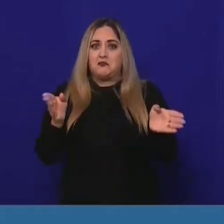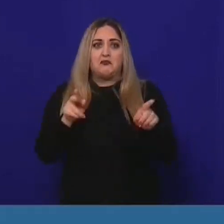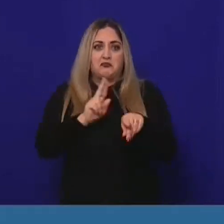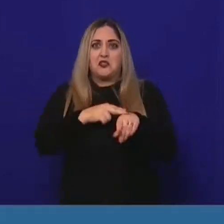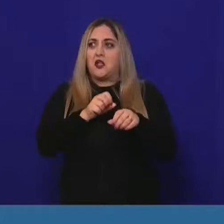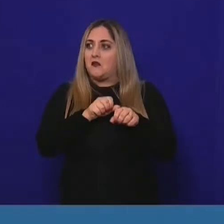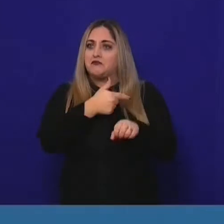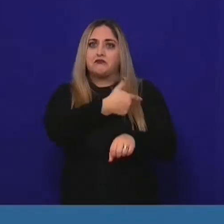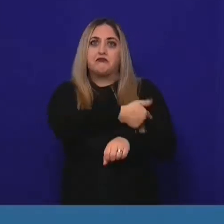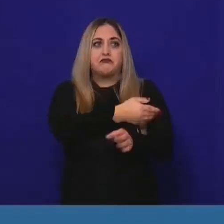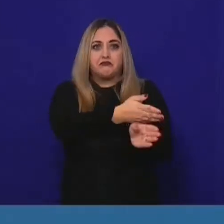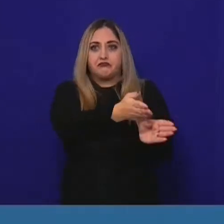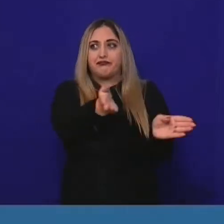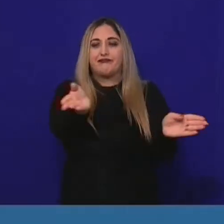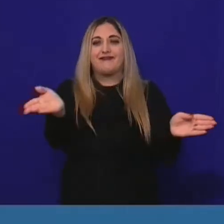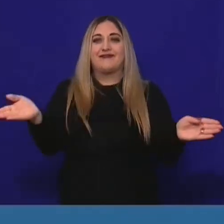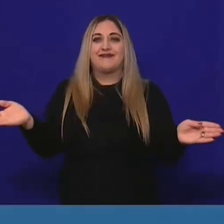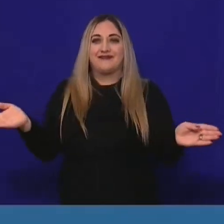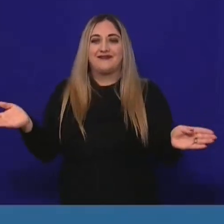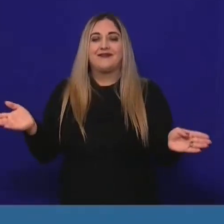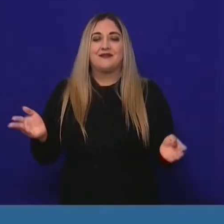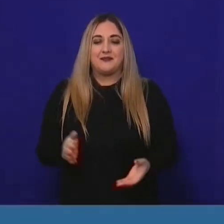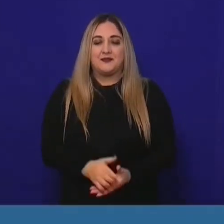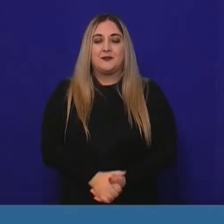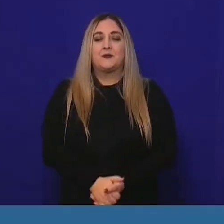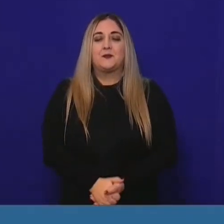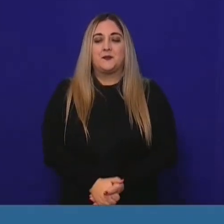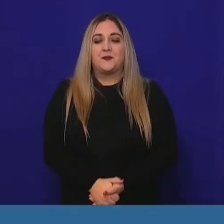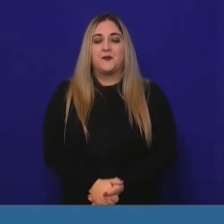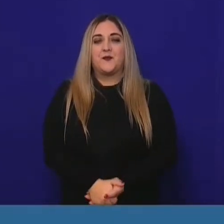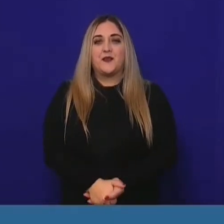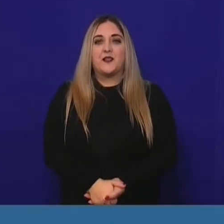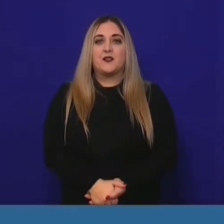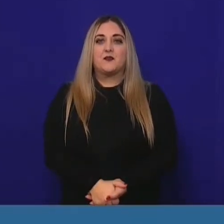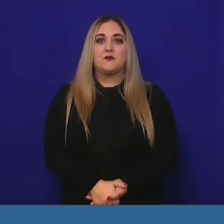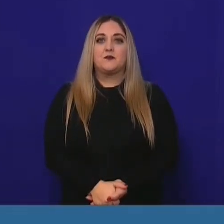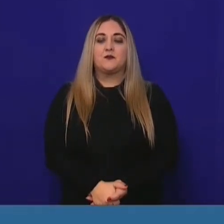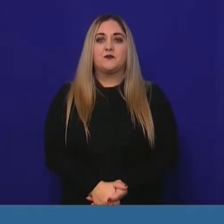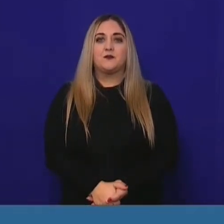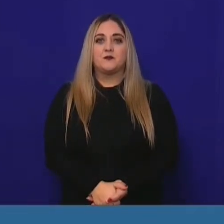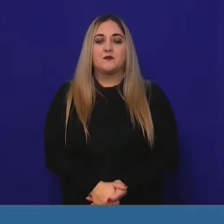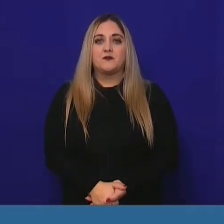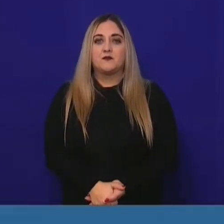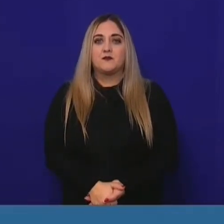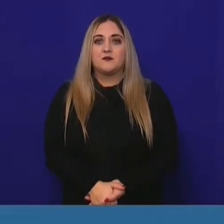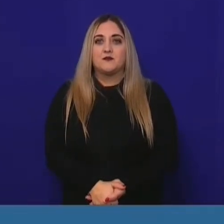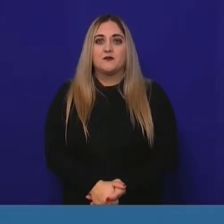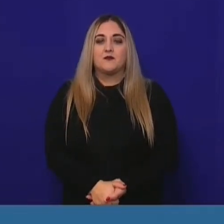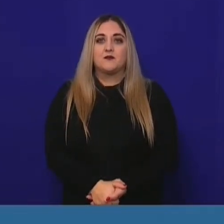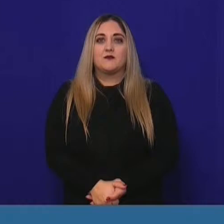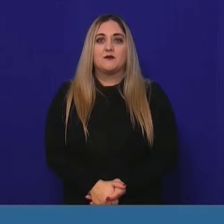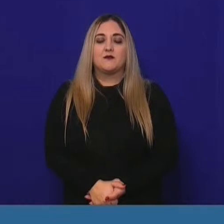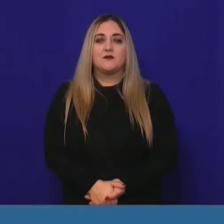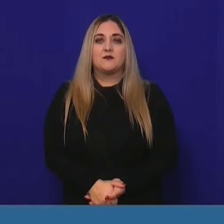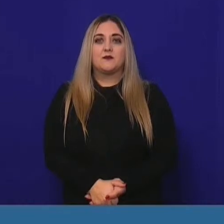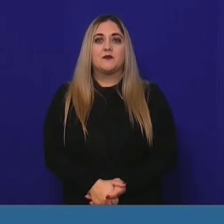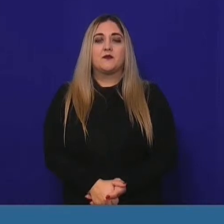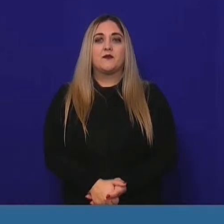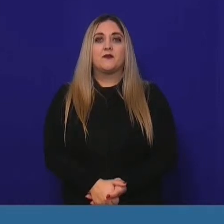tagħti it-tilqim ukoll lill-kumplament tal-każijiet u anke skont il-lista li